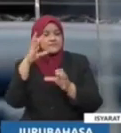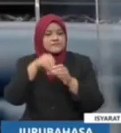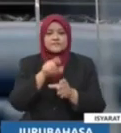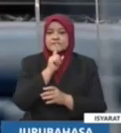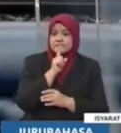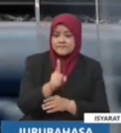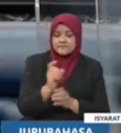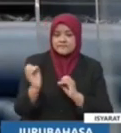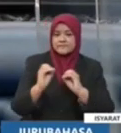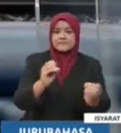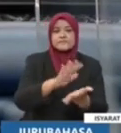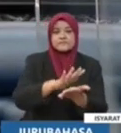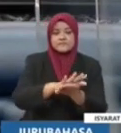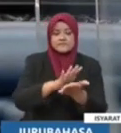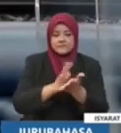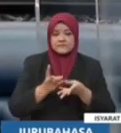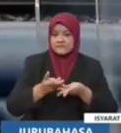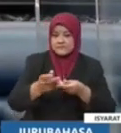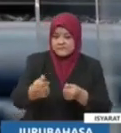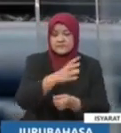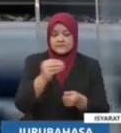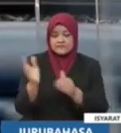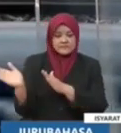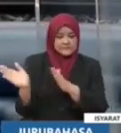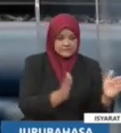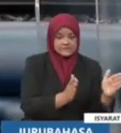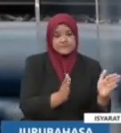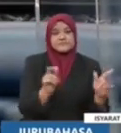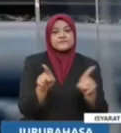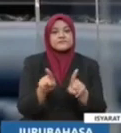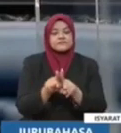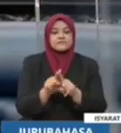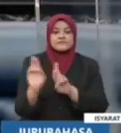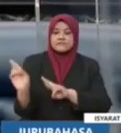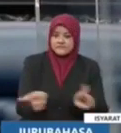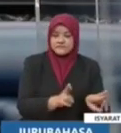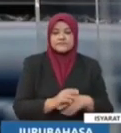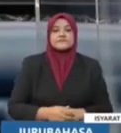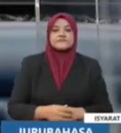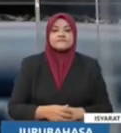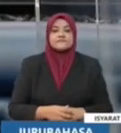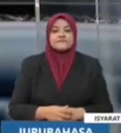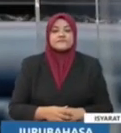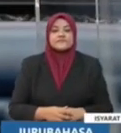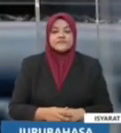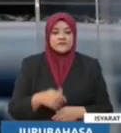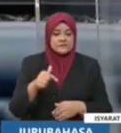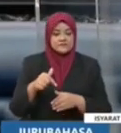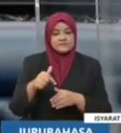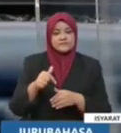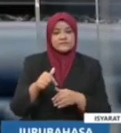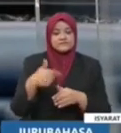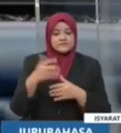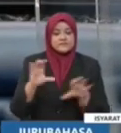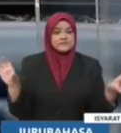dalam memastikan pengoperasian sekolah berjalan dengan lancar dan teratur seperti yang dirancangkan Cecil baurut juga